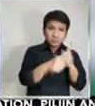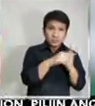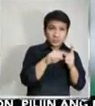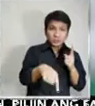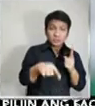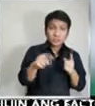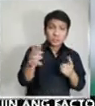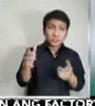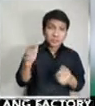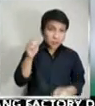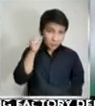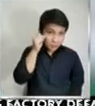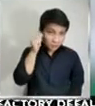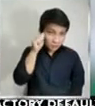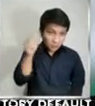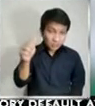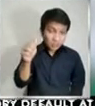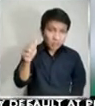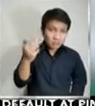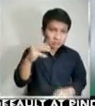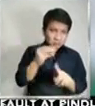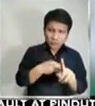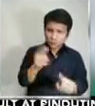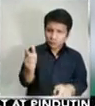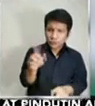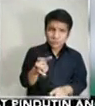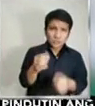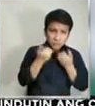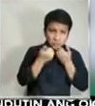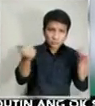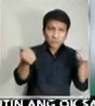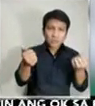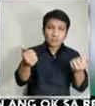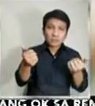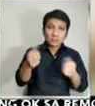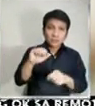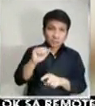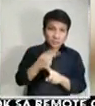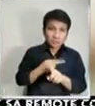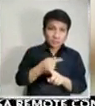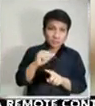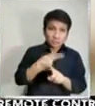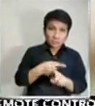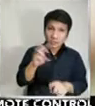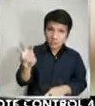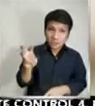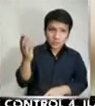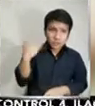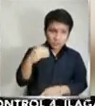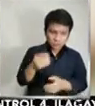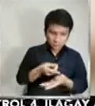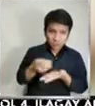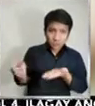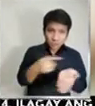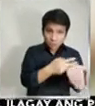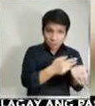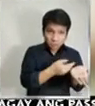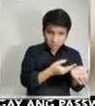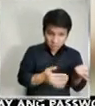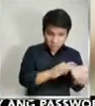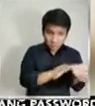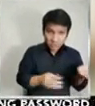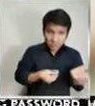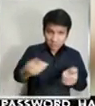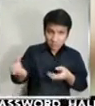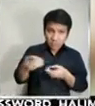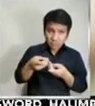26. Inanunsyo niyang gumaling siya noong April 6. Nag-donate pa nga siya ng blood plasma noong April 13. Naon na lang sinabi ng DOH na